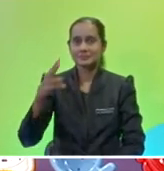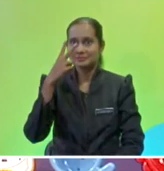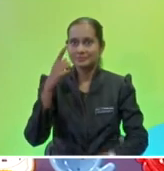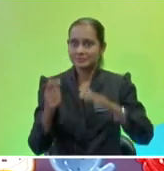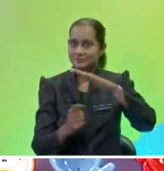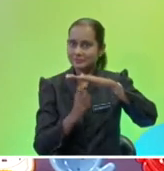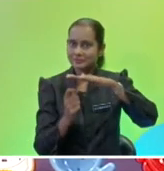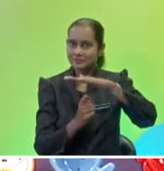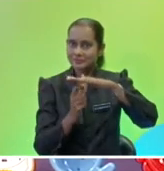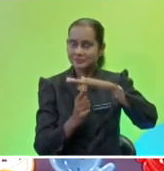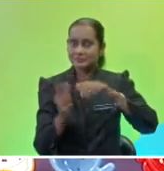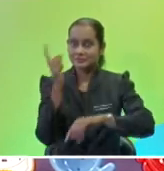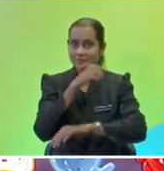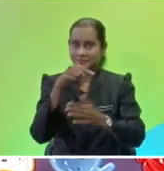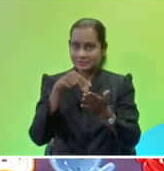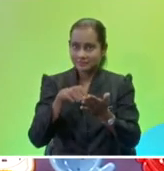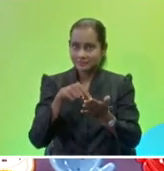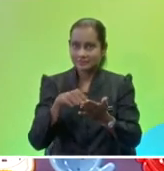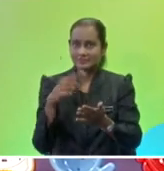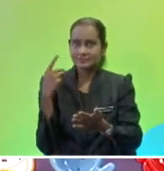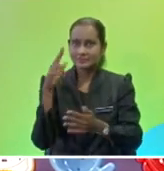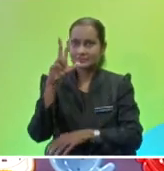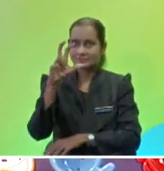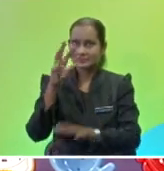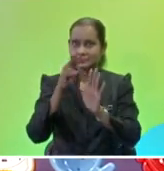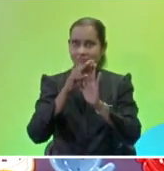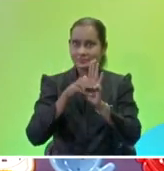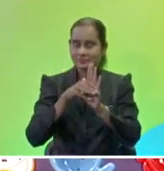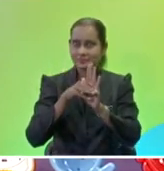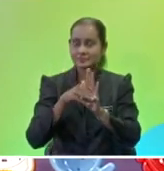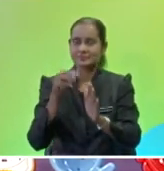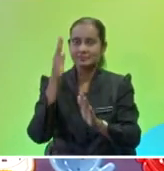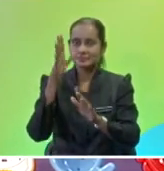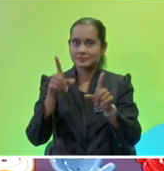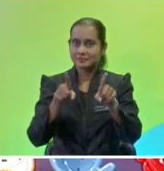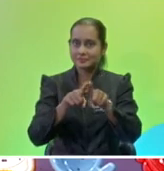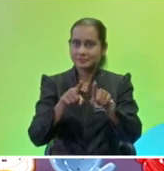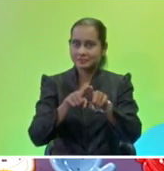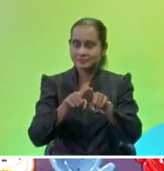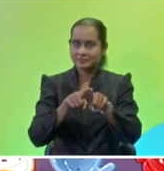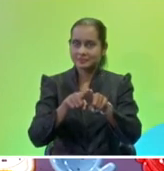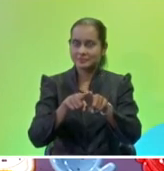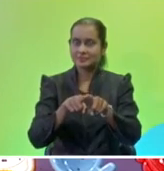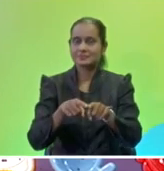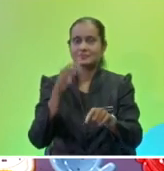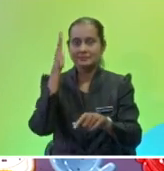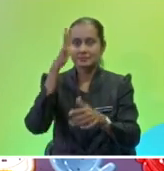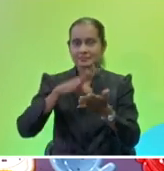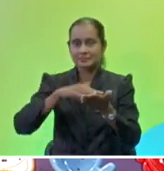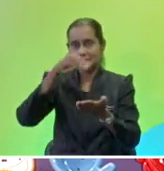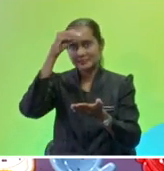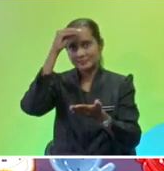hari ini kawan-kawan selama 30 menit anda bersama dengan saya Kak Samira kita akan belajar mata